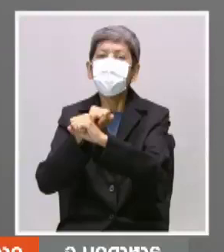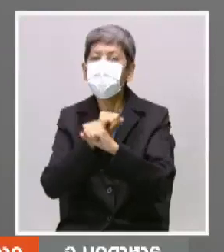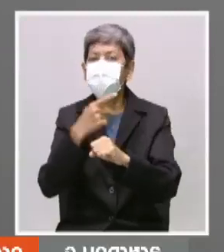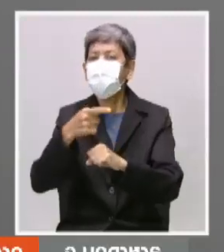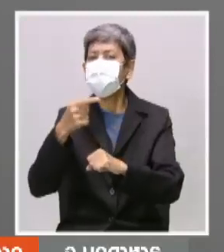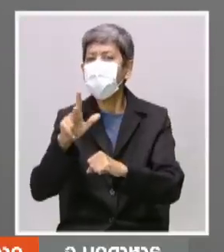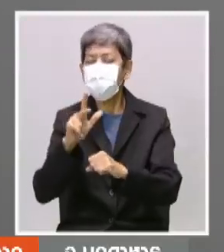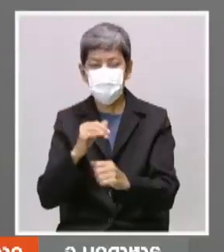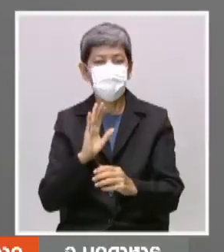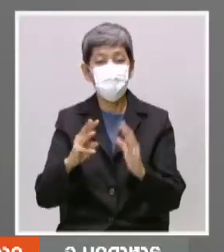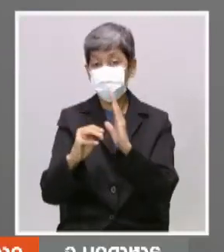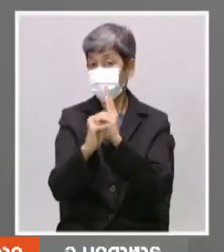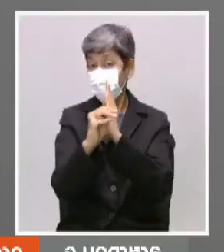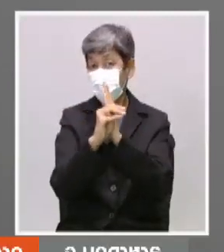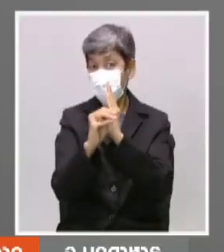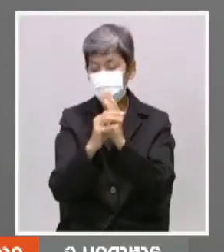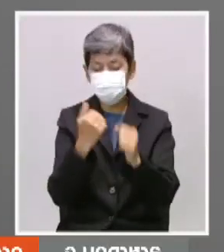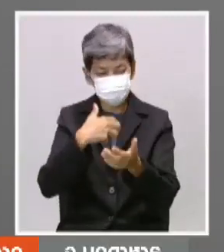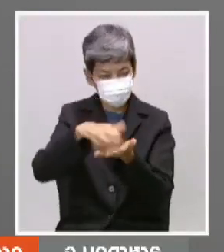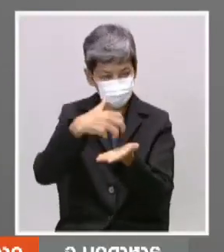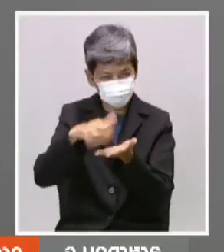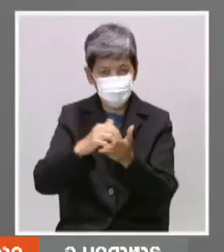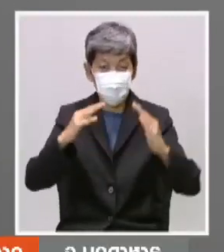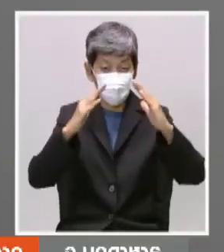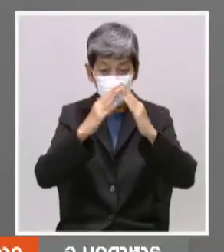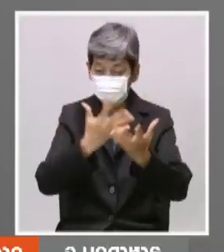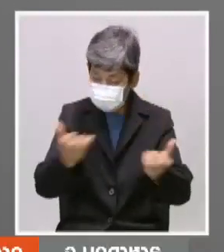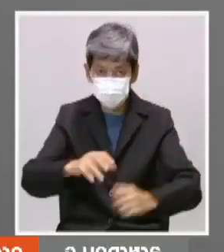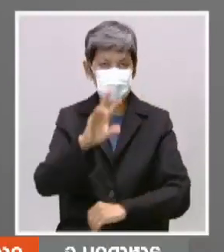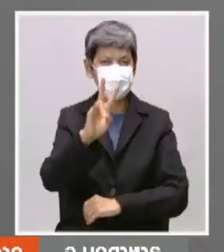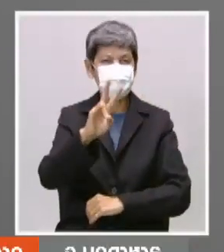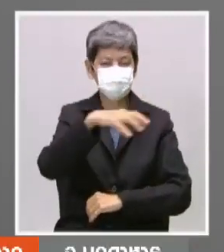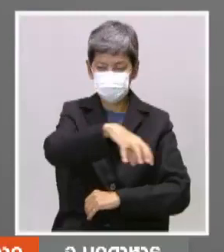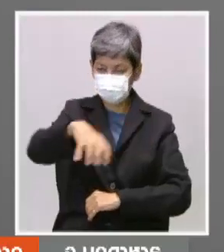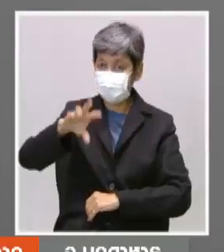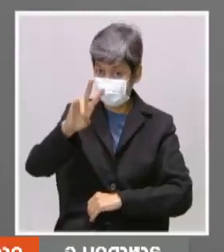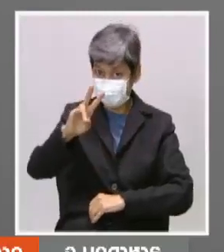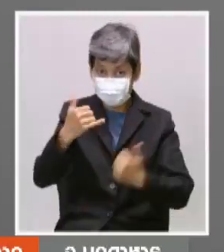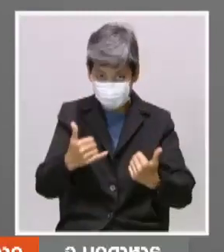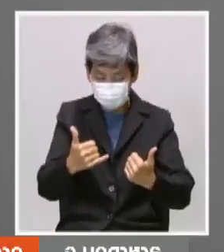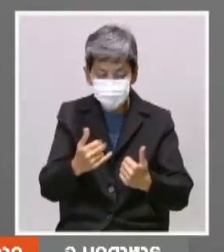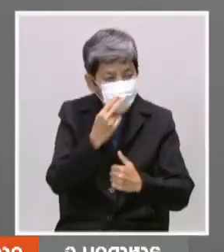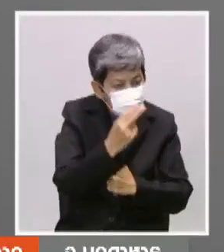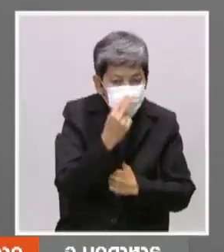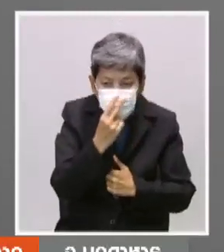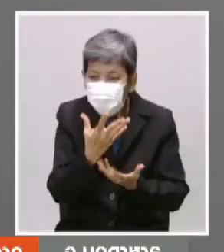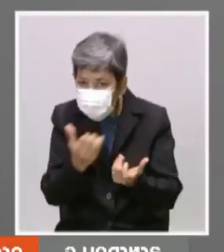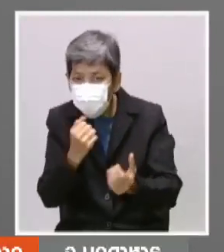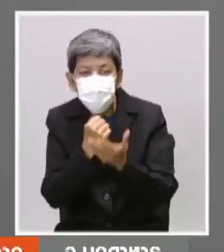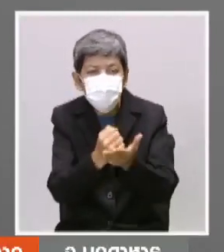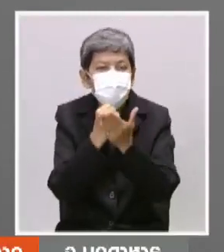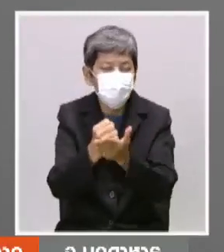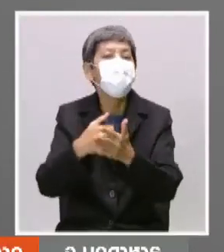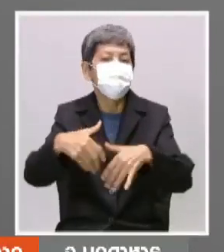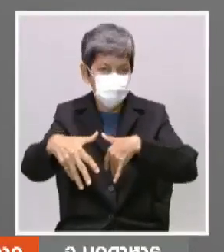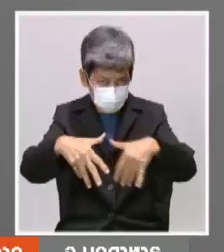รรเทาสาธารณภัยจังหวัดมุกดาหารรายงานบ้านเรือนเสียหายไป7หลังคาเรือนนะคะตอนนี้เข้าไปสำรวจความเสียหายเพื่อให้